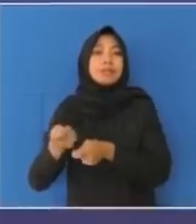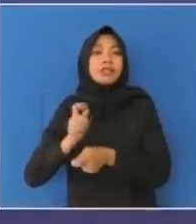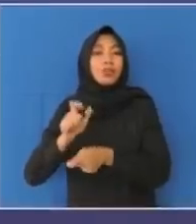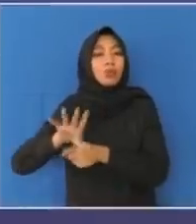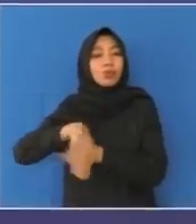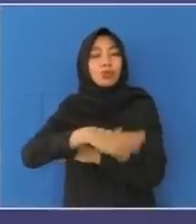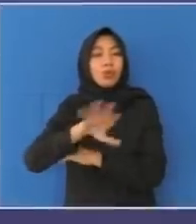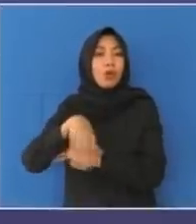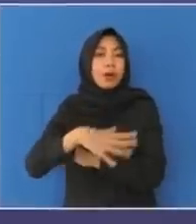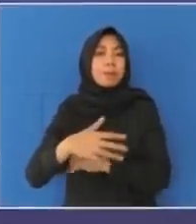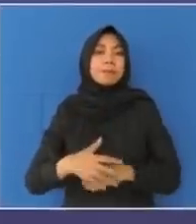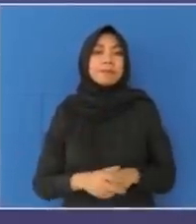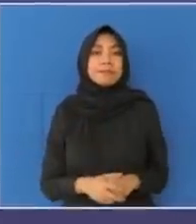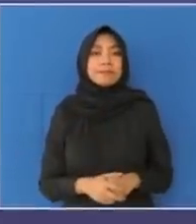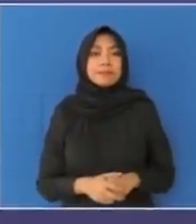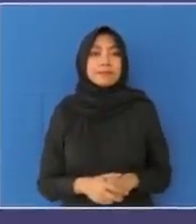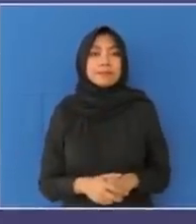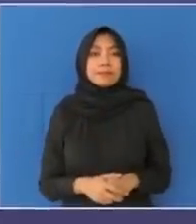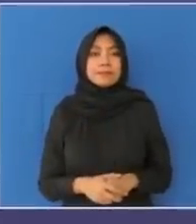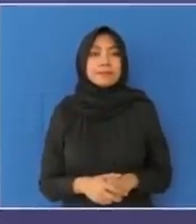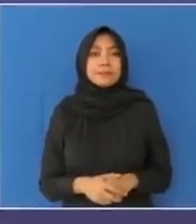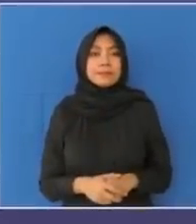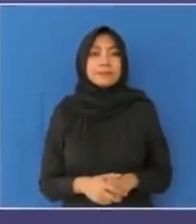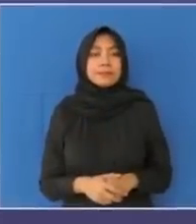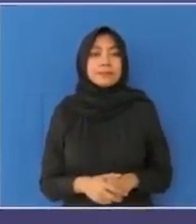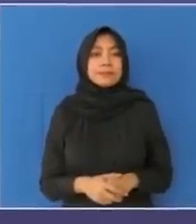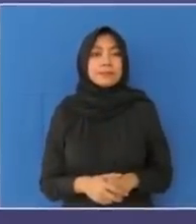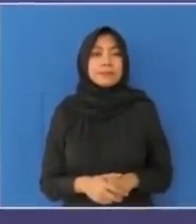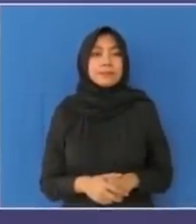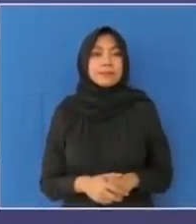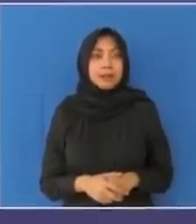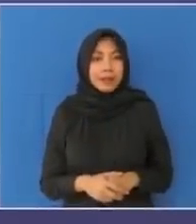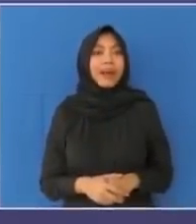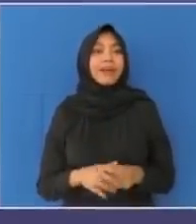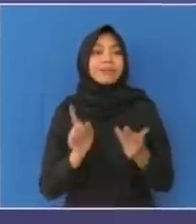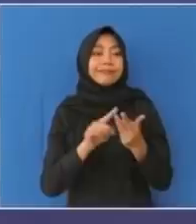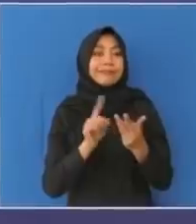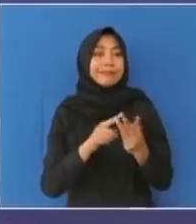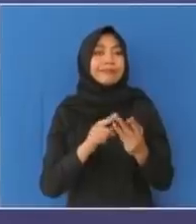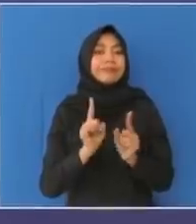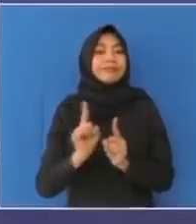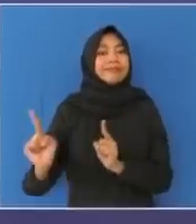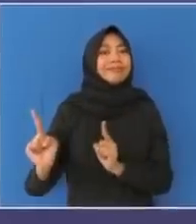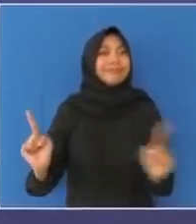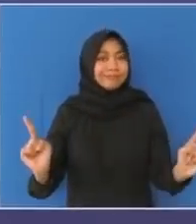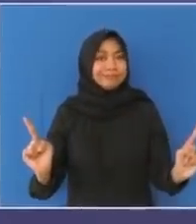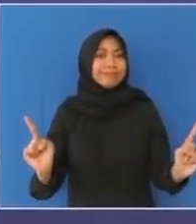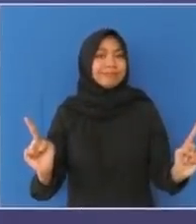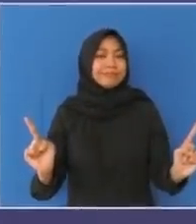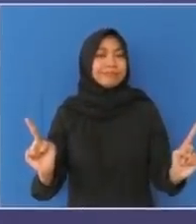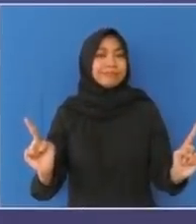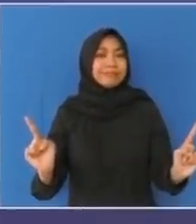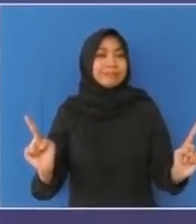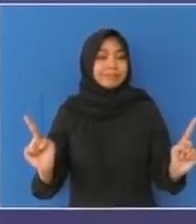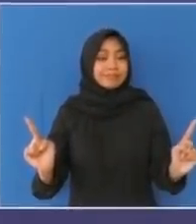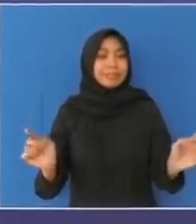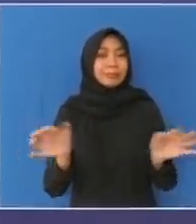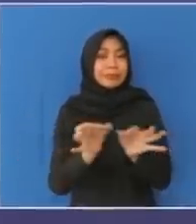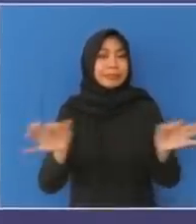semuanya kemudian patuhi dan disiplin menjaga cara aman Hai setidak-tidaknya